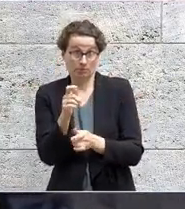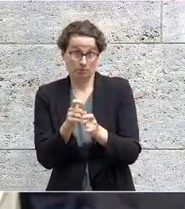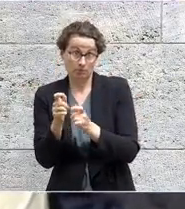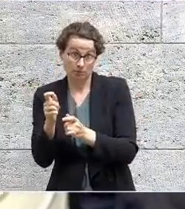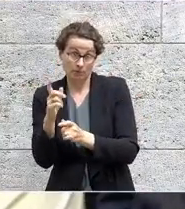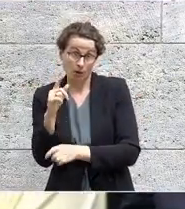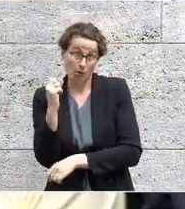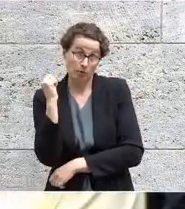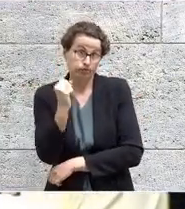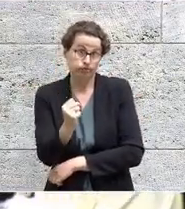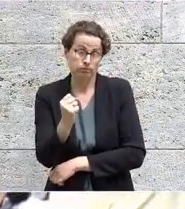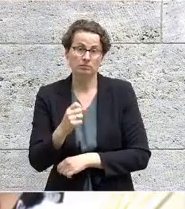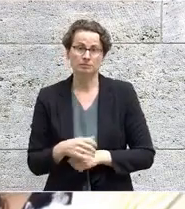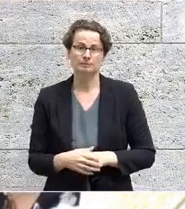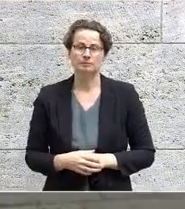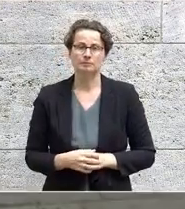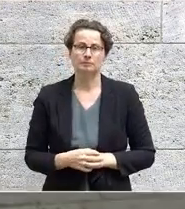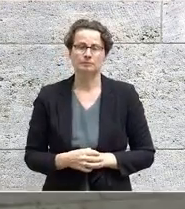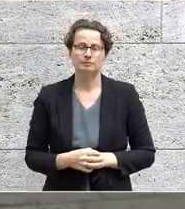wurden.